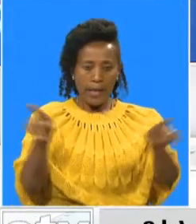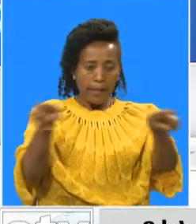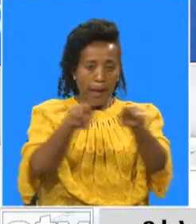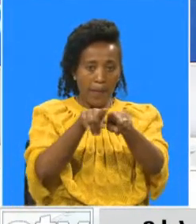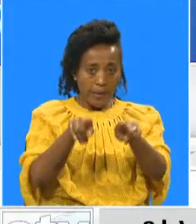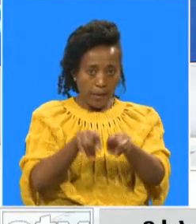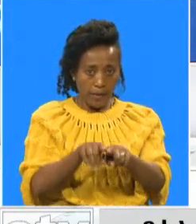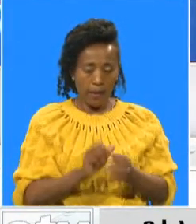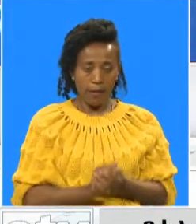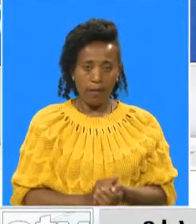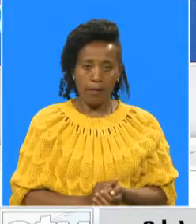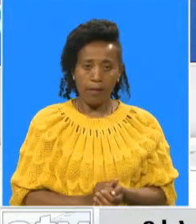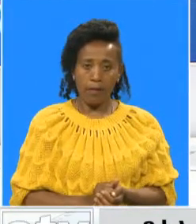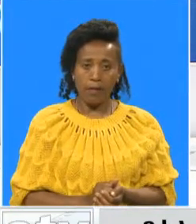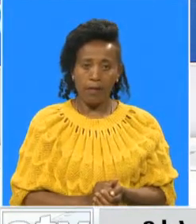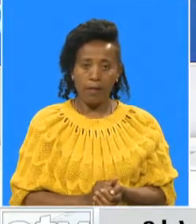ተመሳሳይ